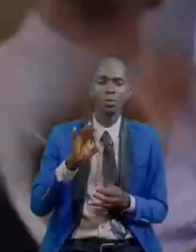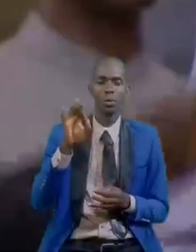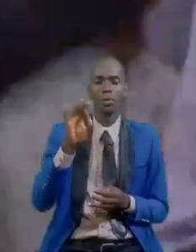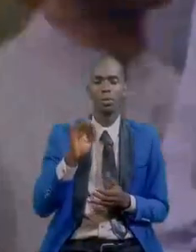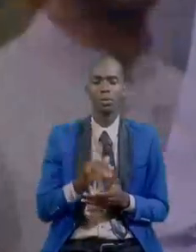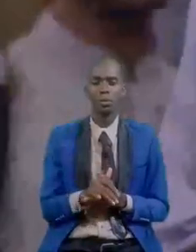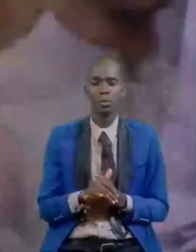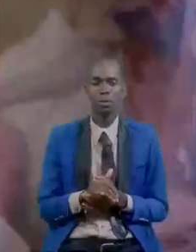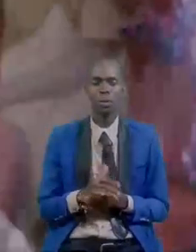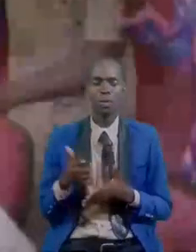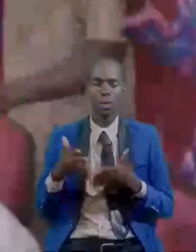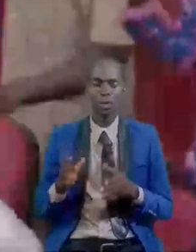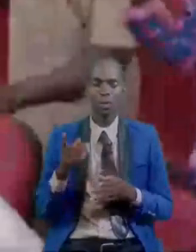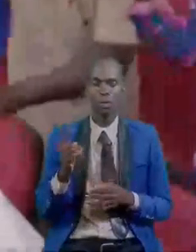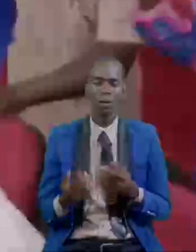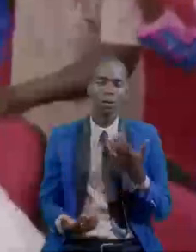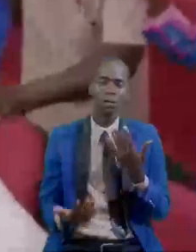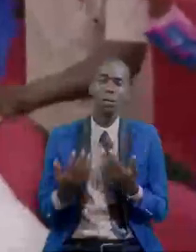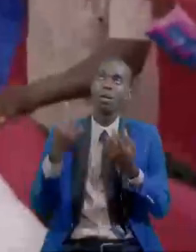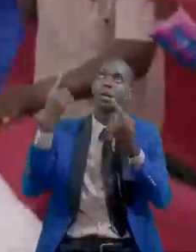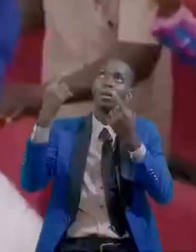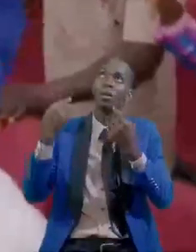c'est ton esprit. Que le feu tombe